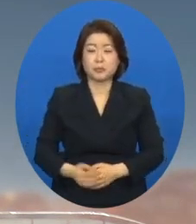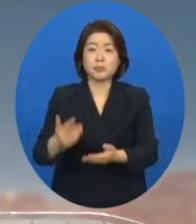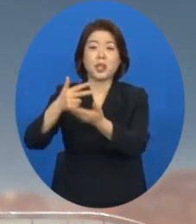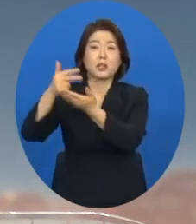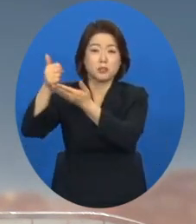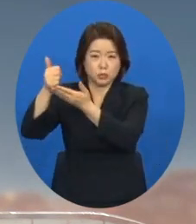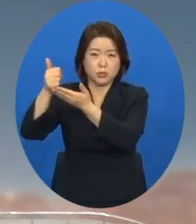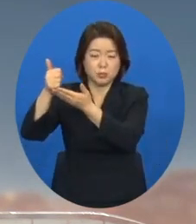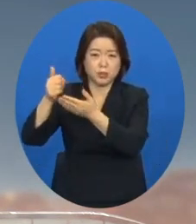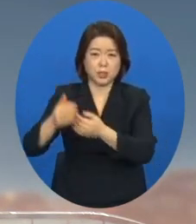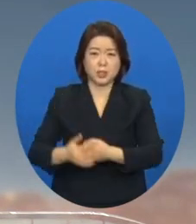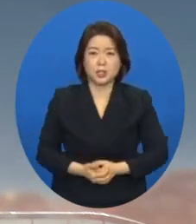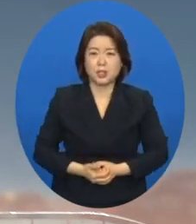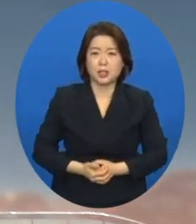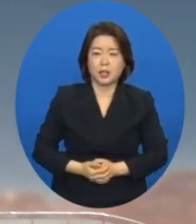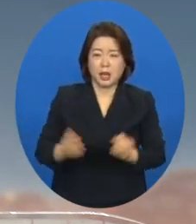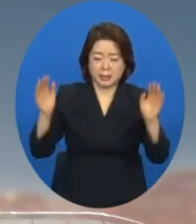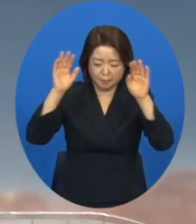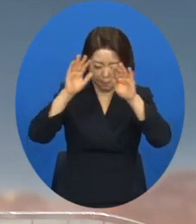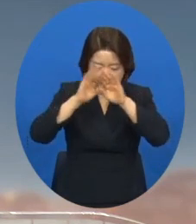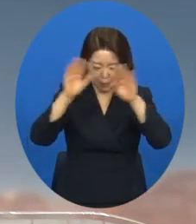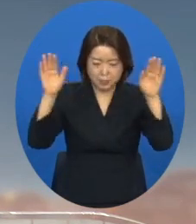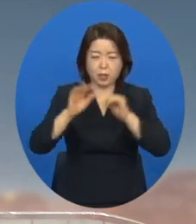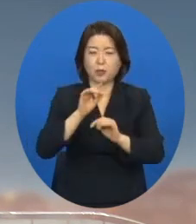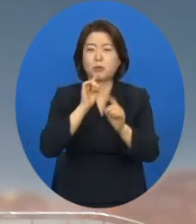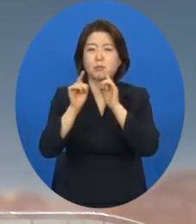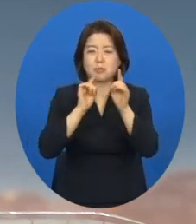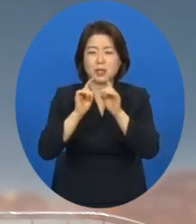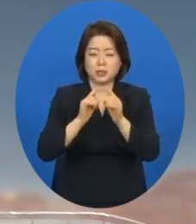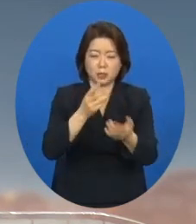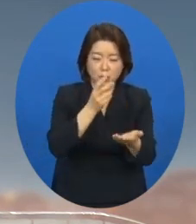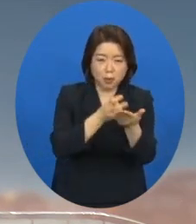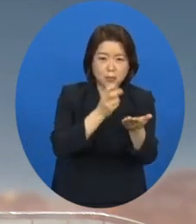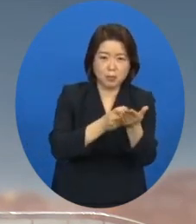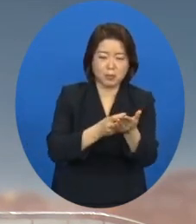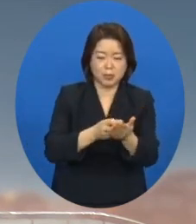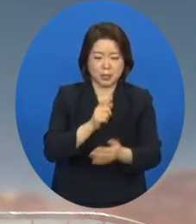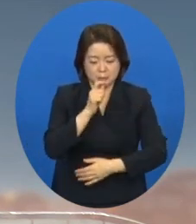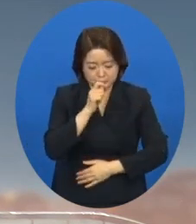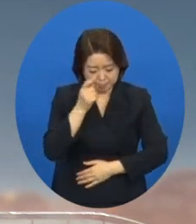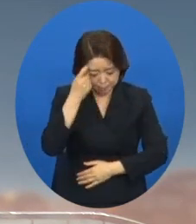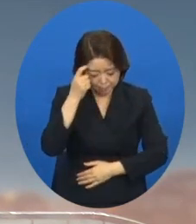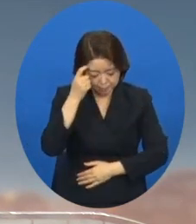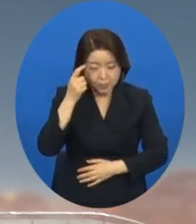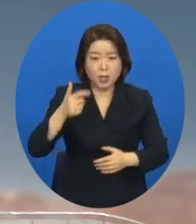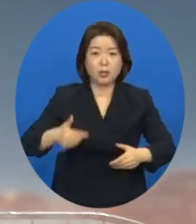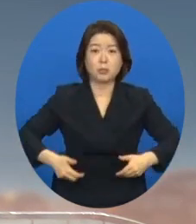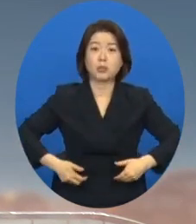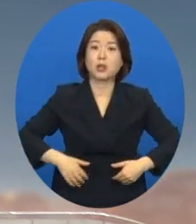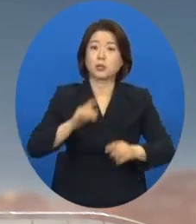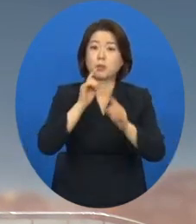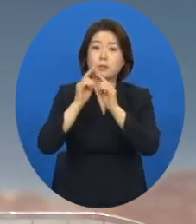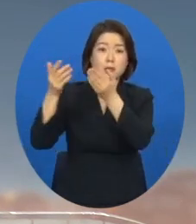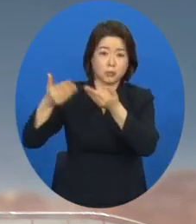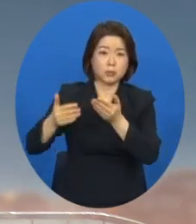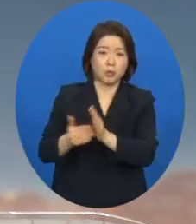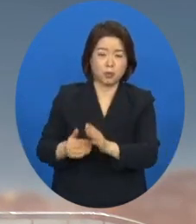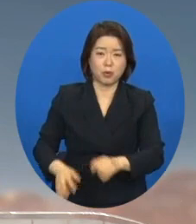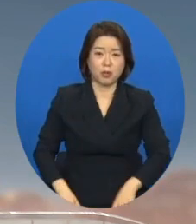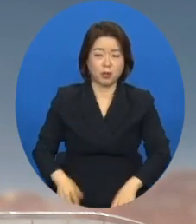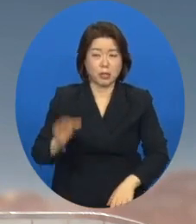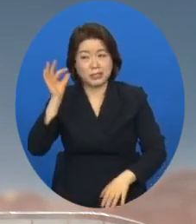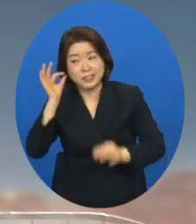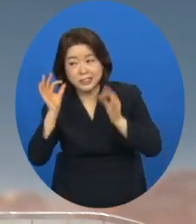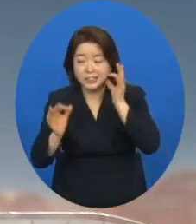주님은요, 주야로 말씀을, 율법을 묵상해야 된다라고 말씀을 하셨어요. 우리가 왜 좌우로